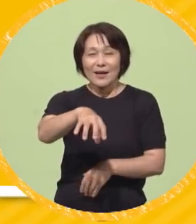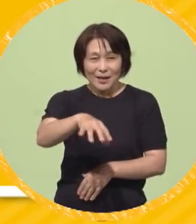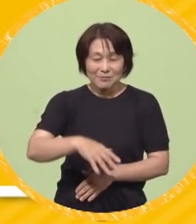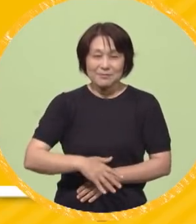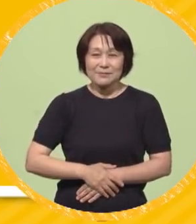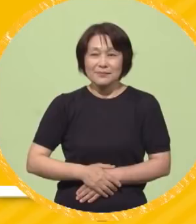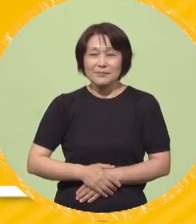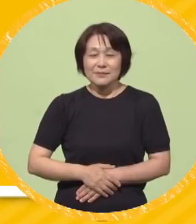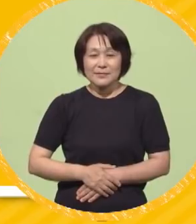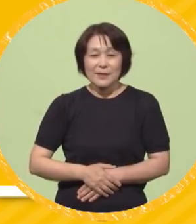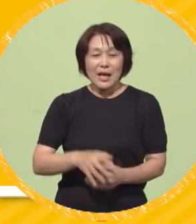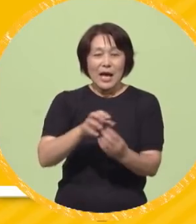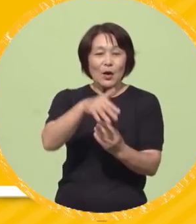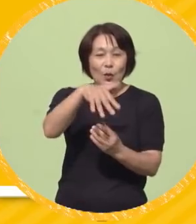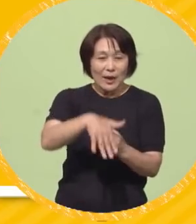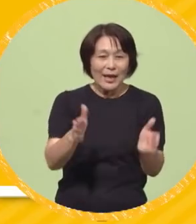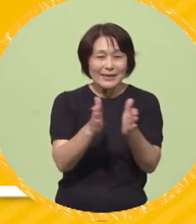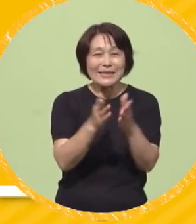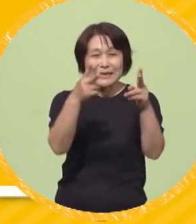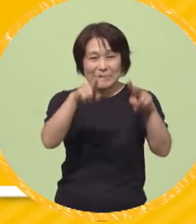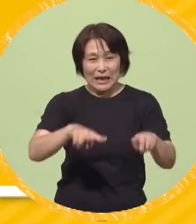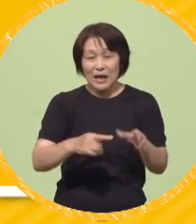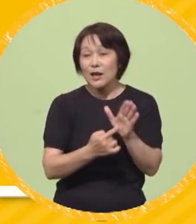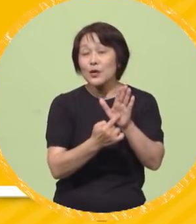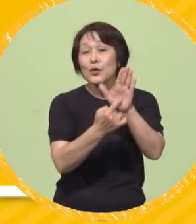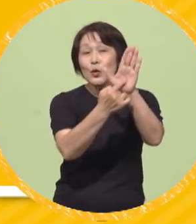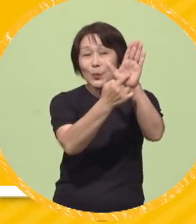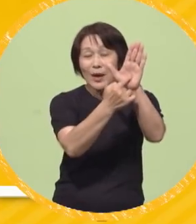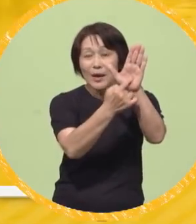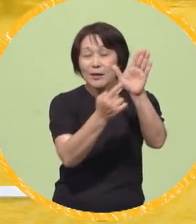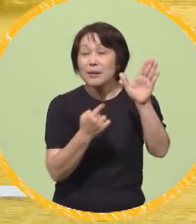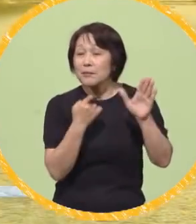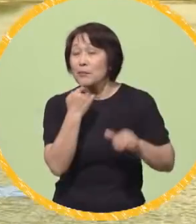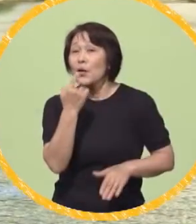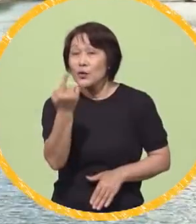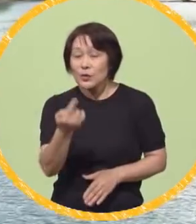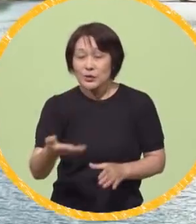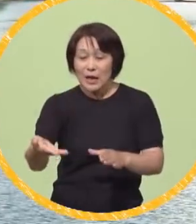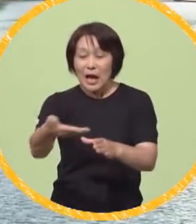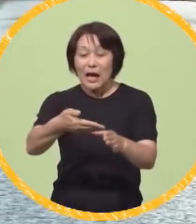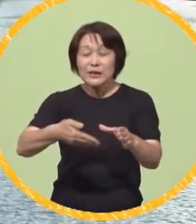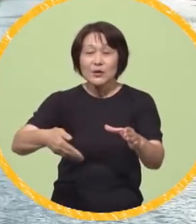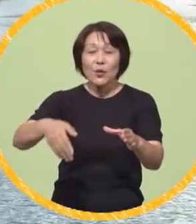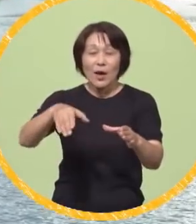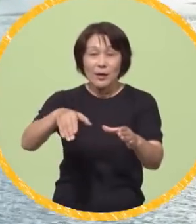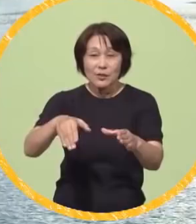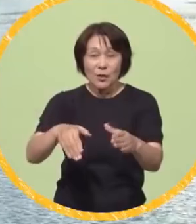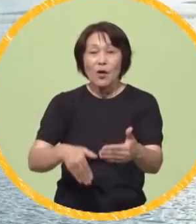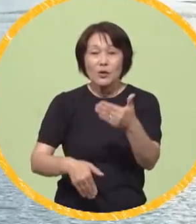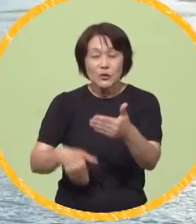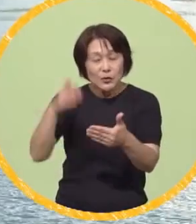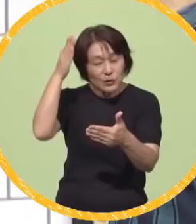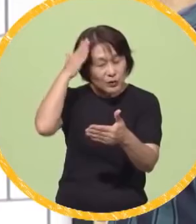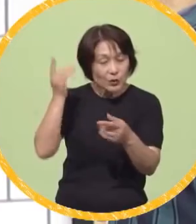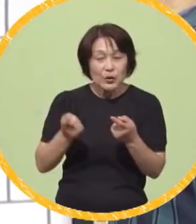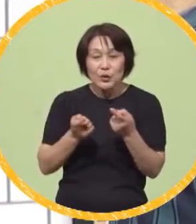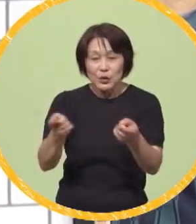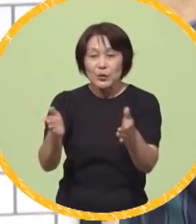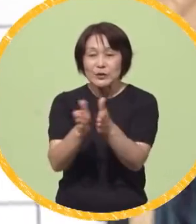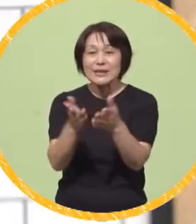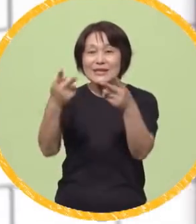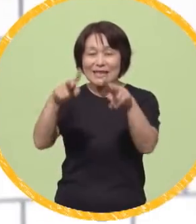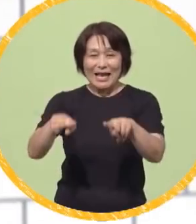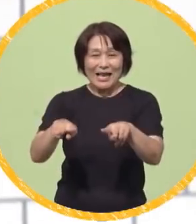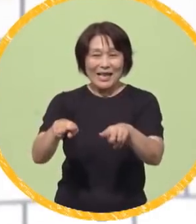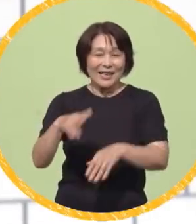といえば、うん、箱根神社が有名なんですけど、今回おすすめするのは、うん、芦ノ湖畔にある九頭龍神社です。はい、どう